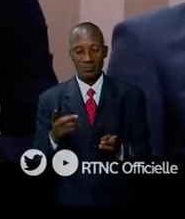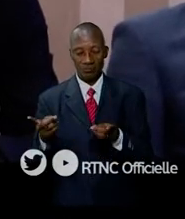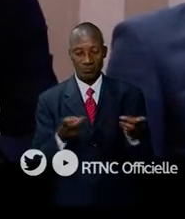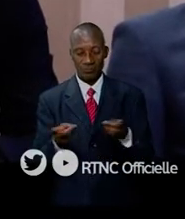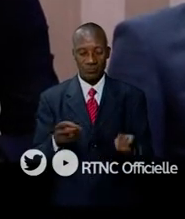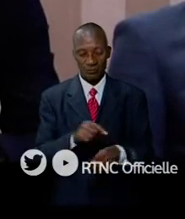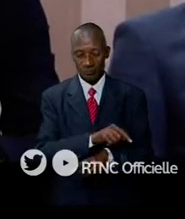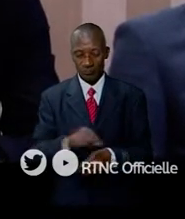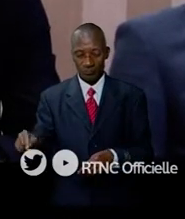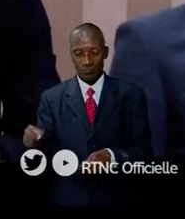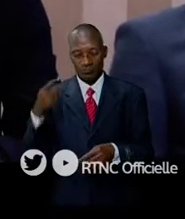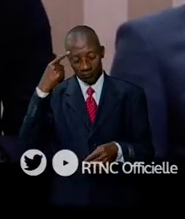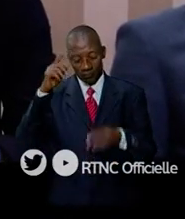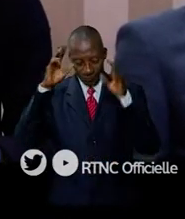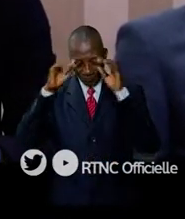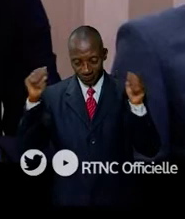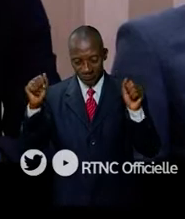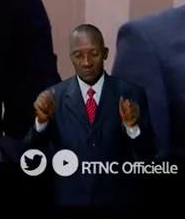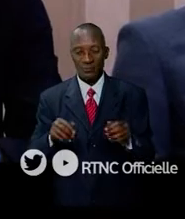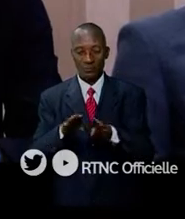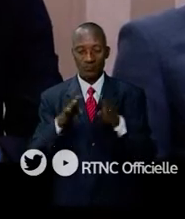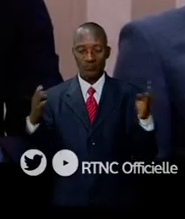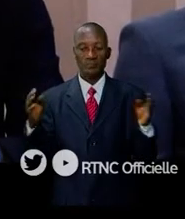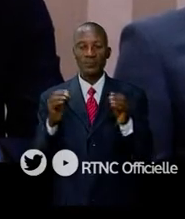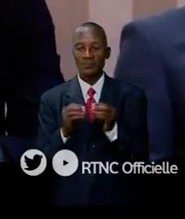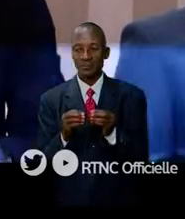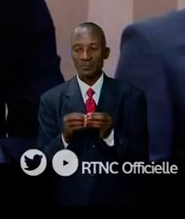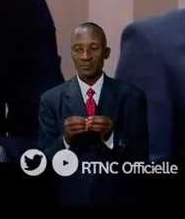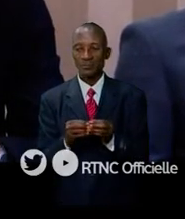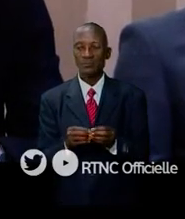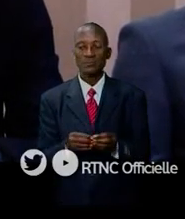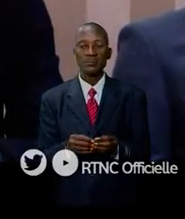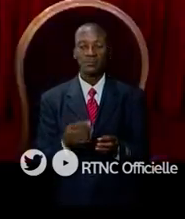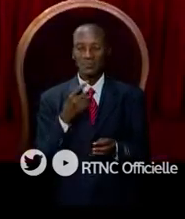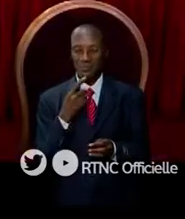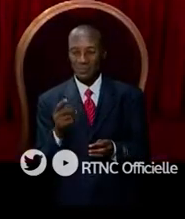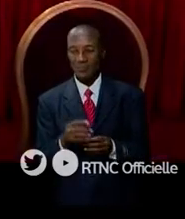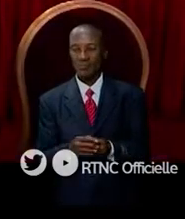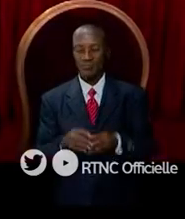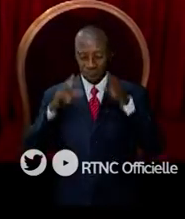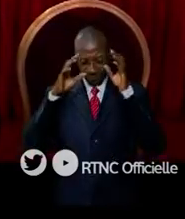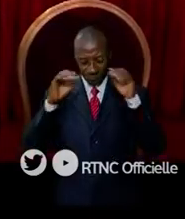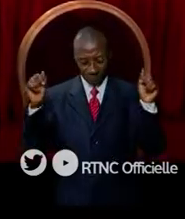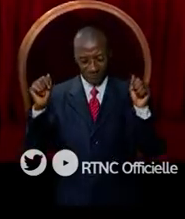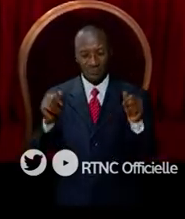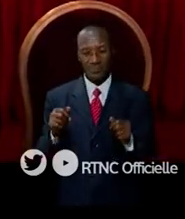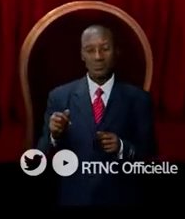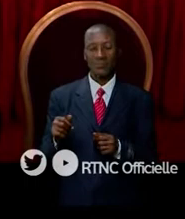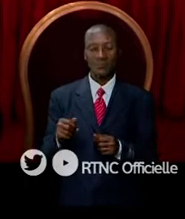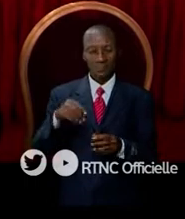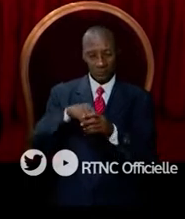cabinet AI du chef de l'État qui a ouvert cet atelier, cette agence instituée par le chef de l'État au sein de son